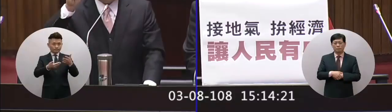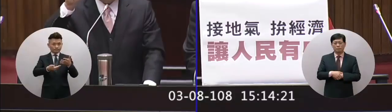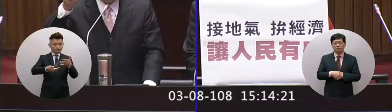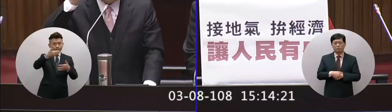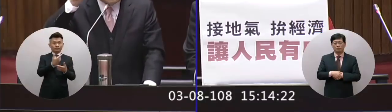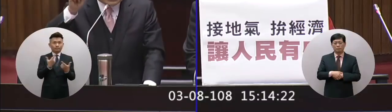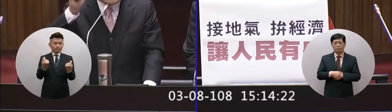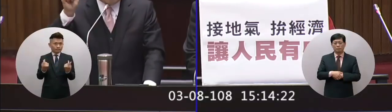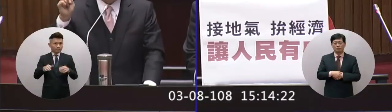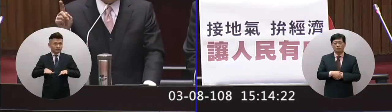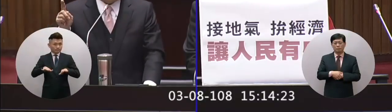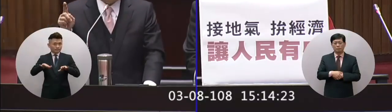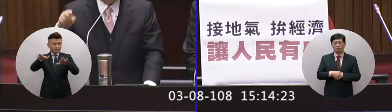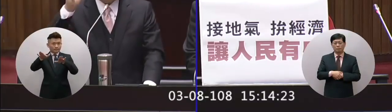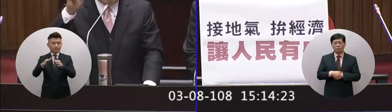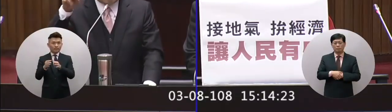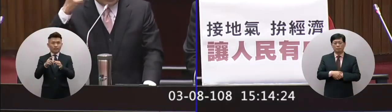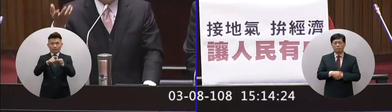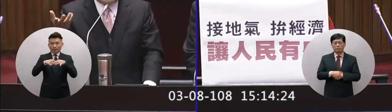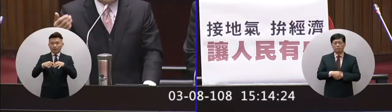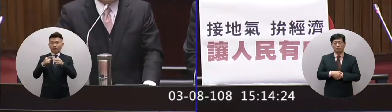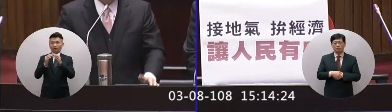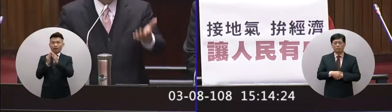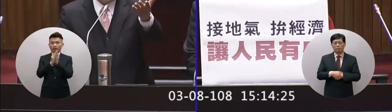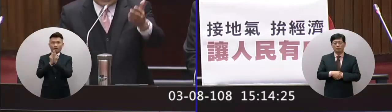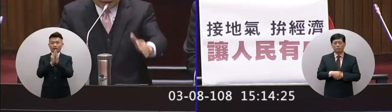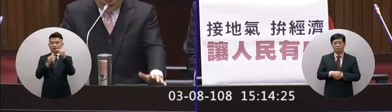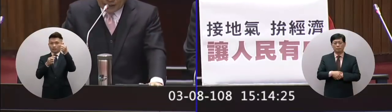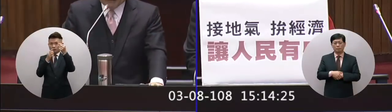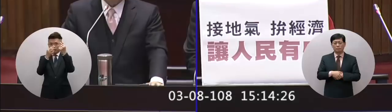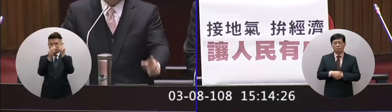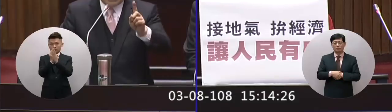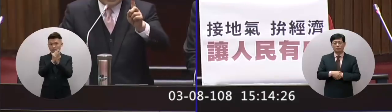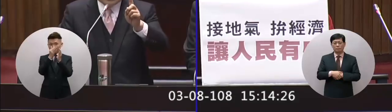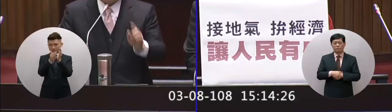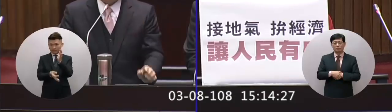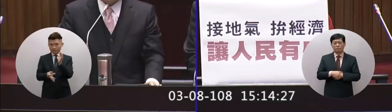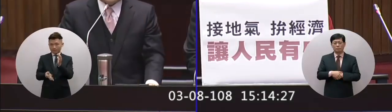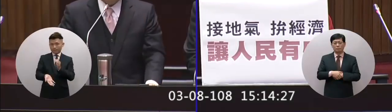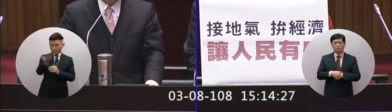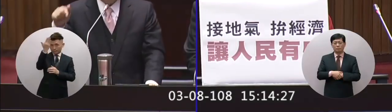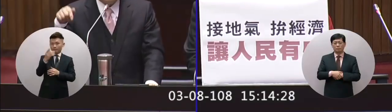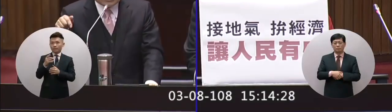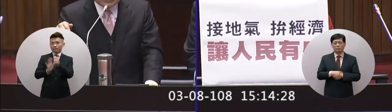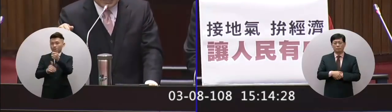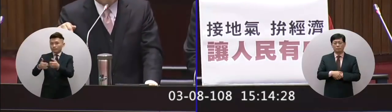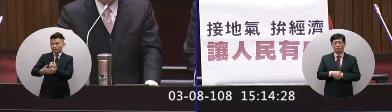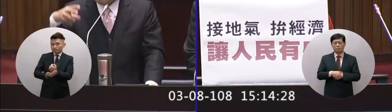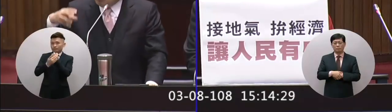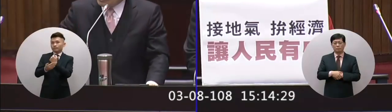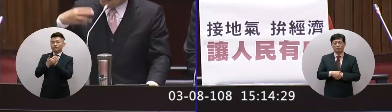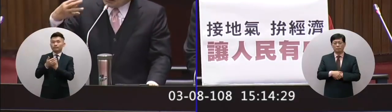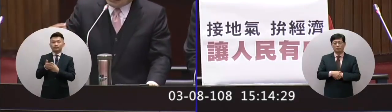个已经都是1兆多了，造园产业，这个也谢谢委员一直支持。那现